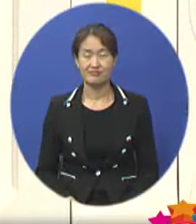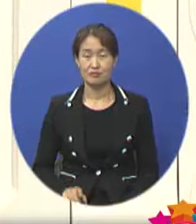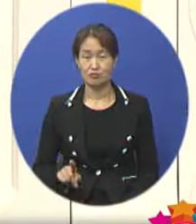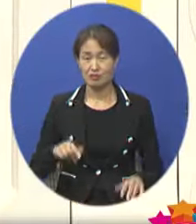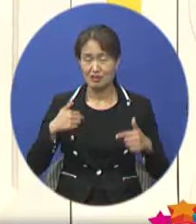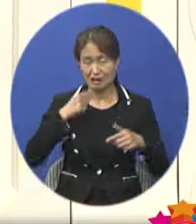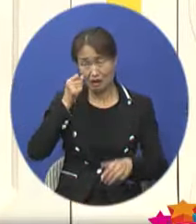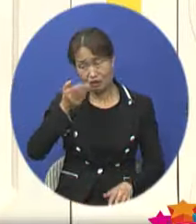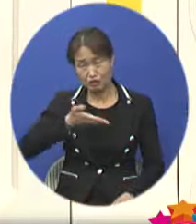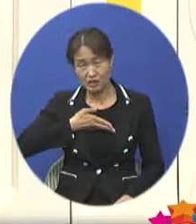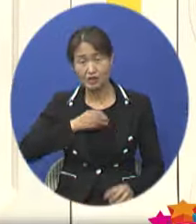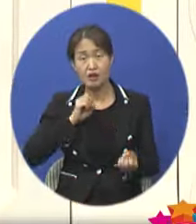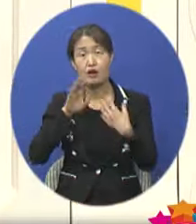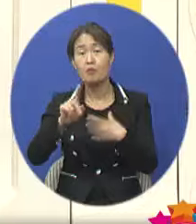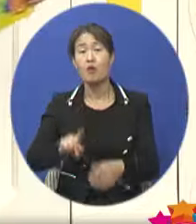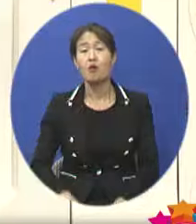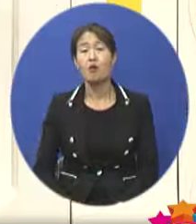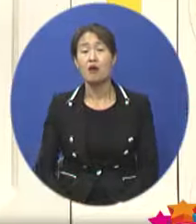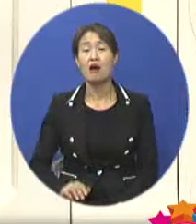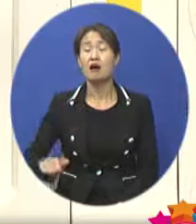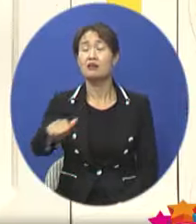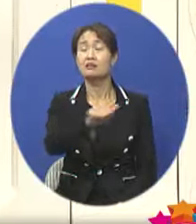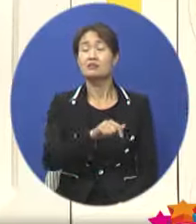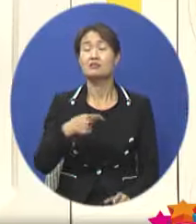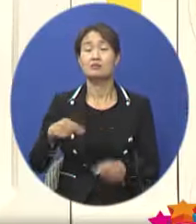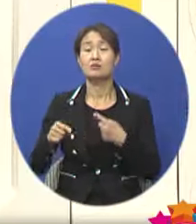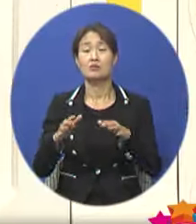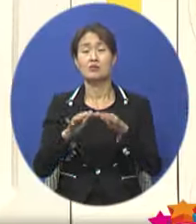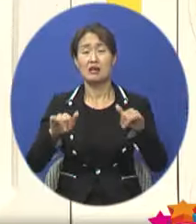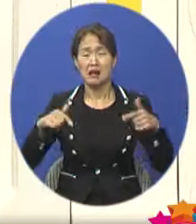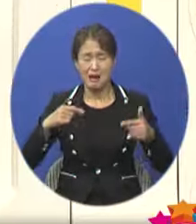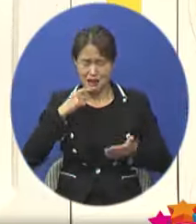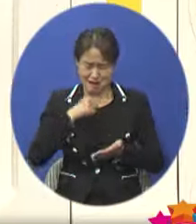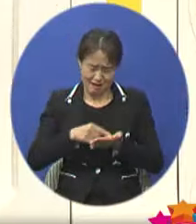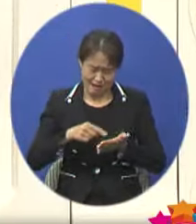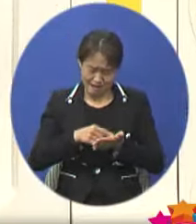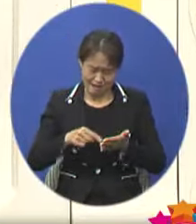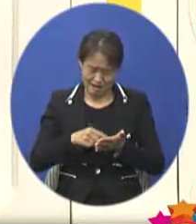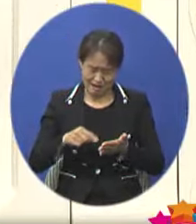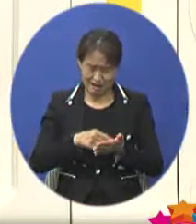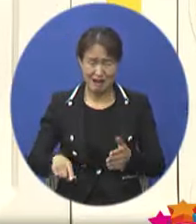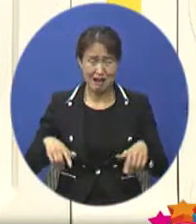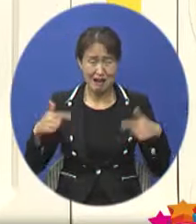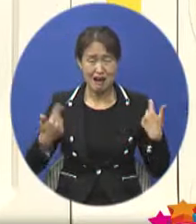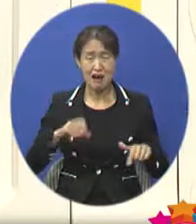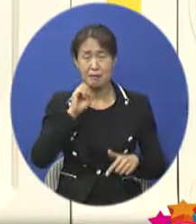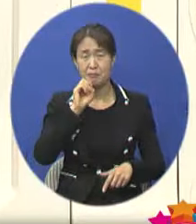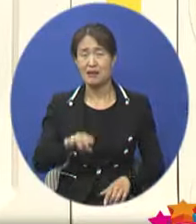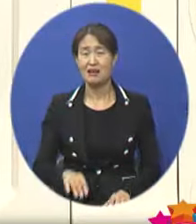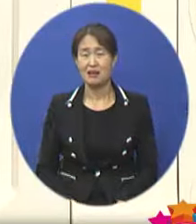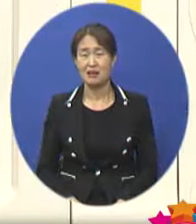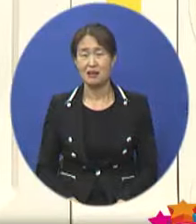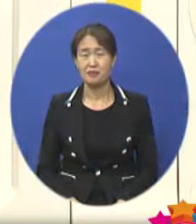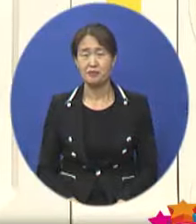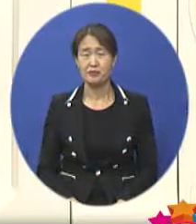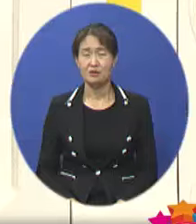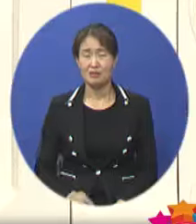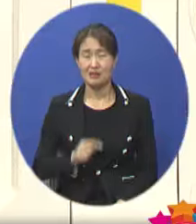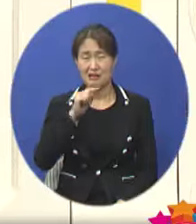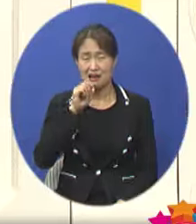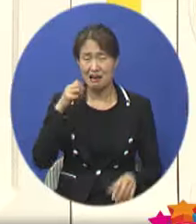이병 씨는 정답이 뭐예요? 그러니까 아시아 네. 지도자 중에서 맨날 자기가 손해봤다는 사람. 손해봤대요. 네? 또 누가 그렇게 손해를